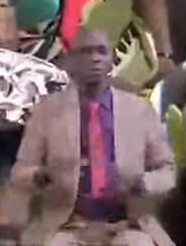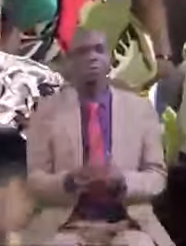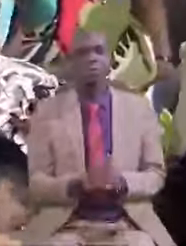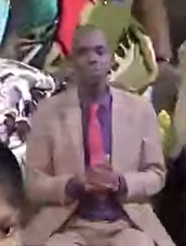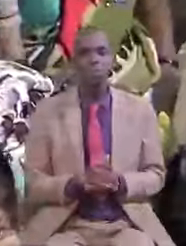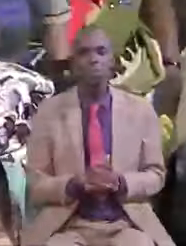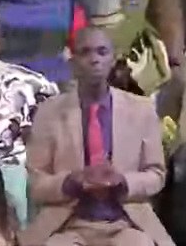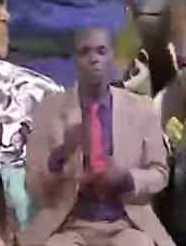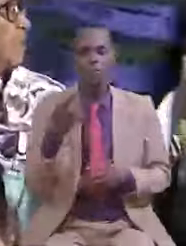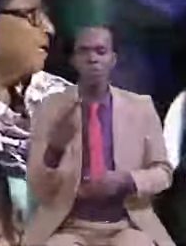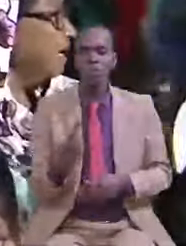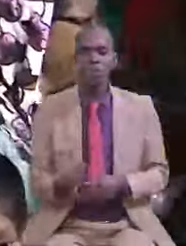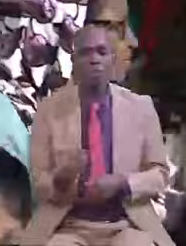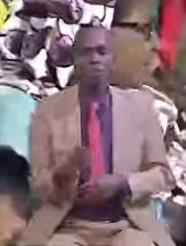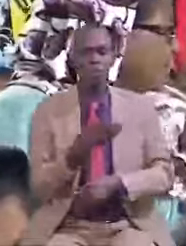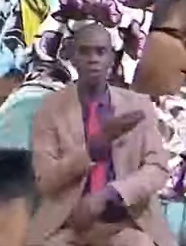Le bras, c'est la force.